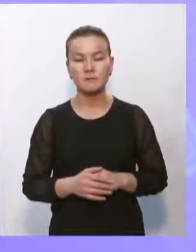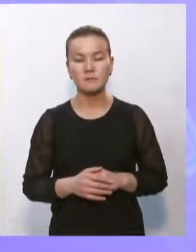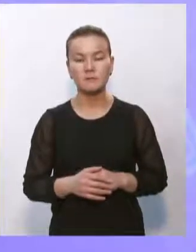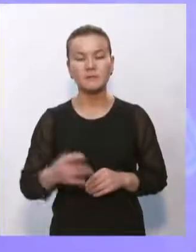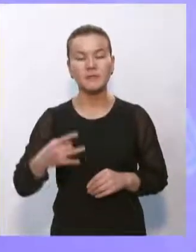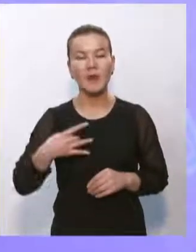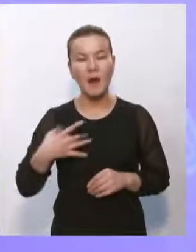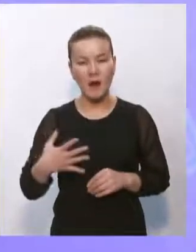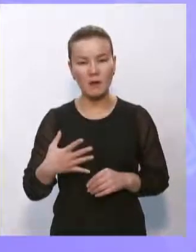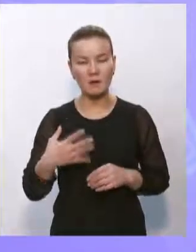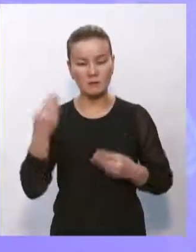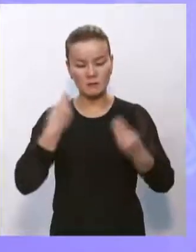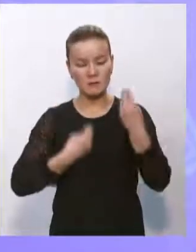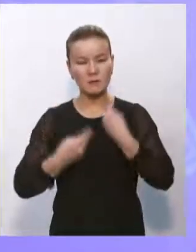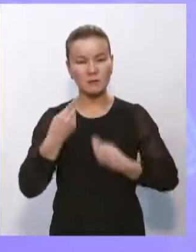Ак кийинет,